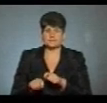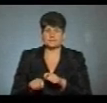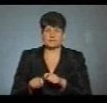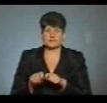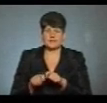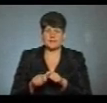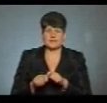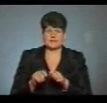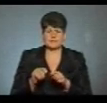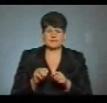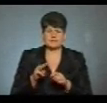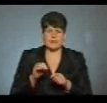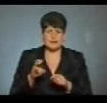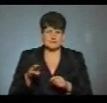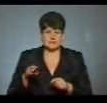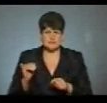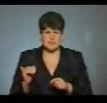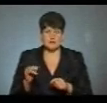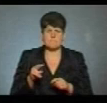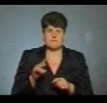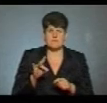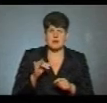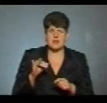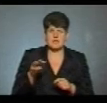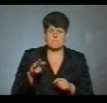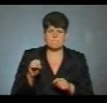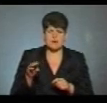із тими тест-системами, так званими праймерами, які